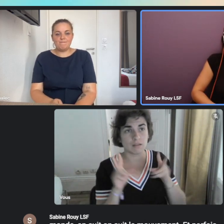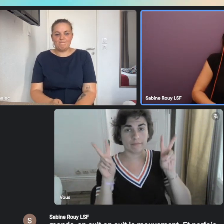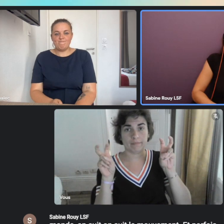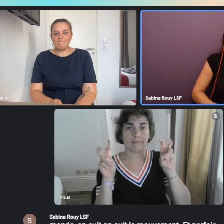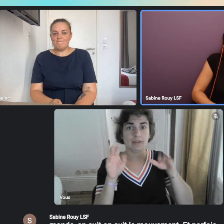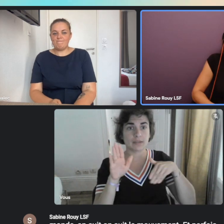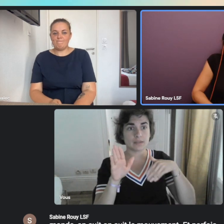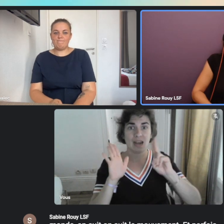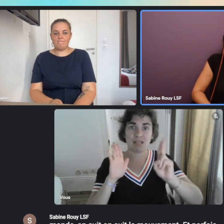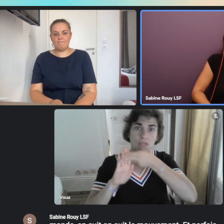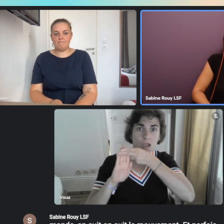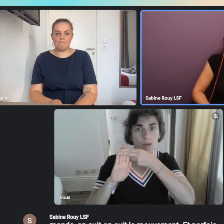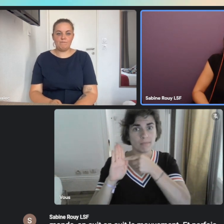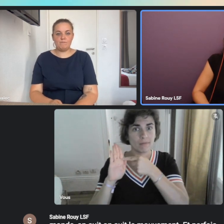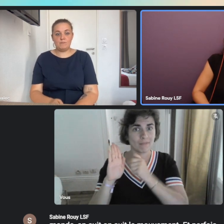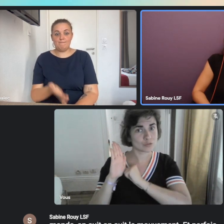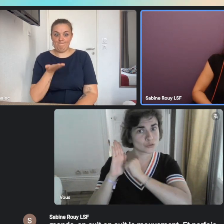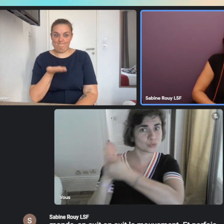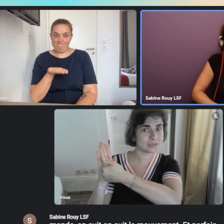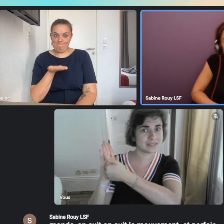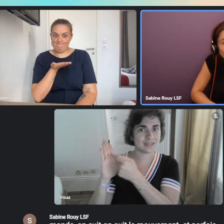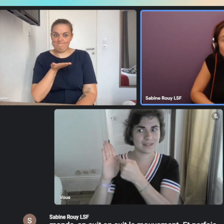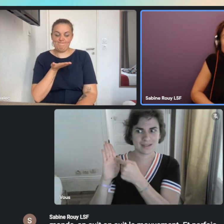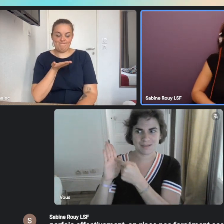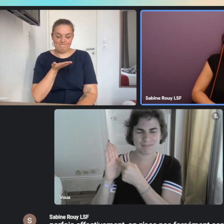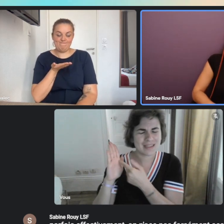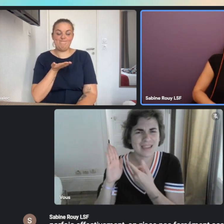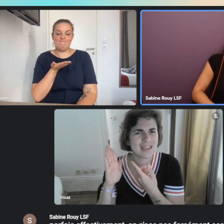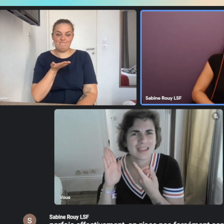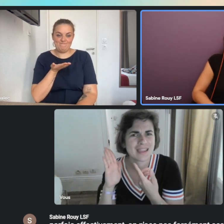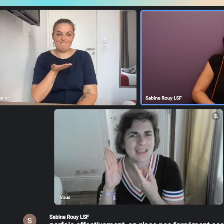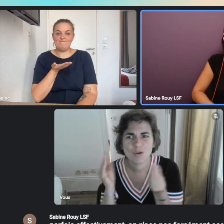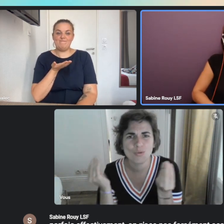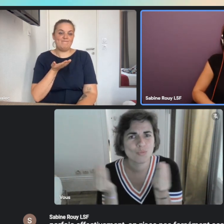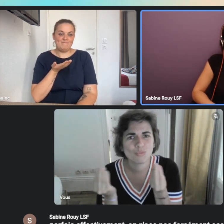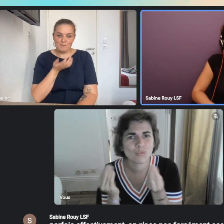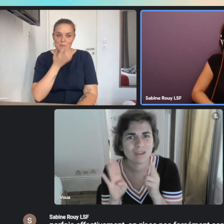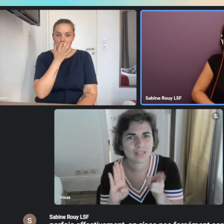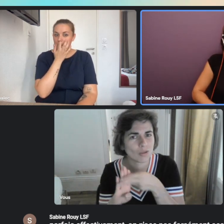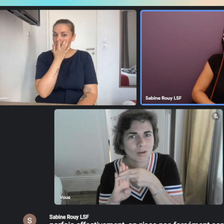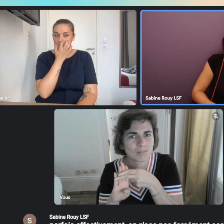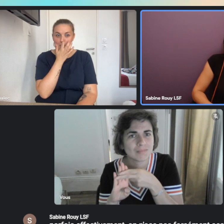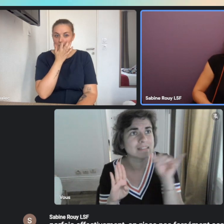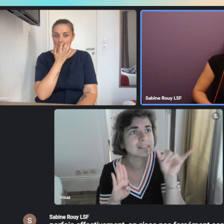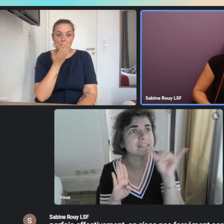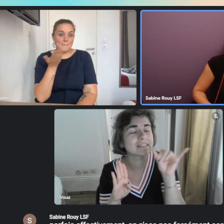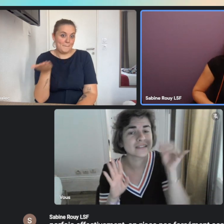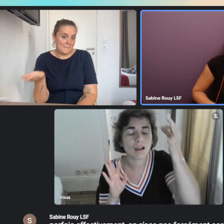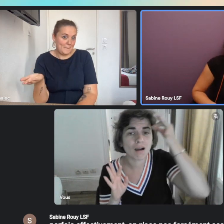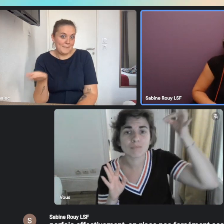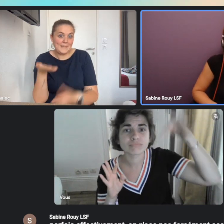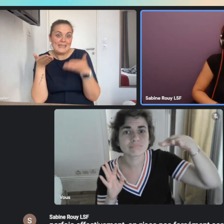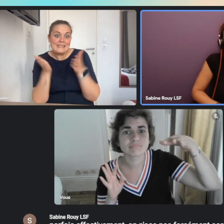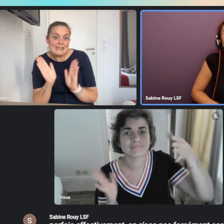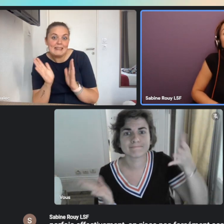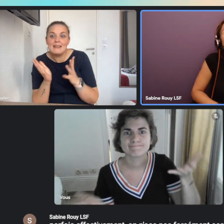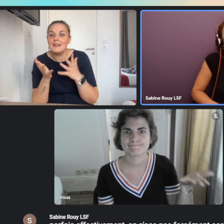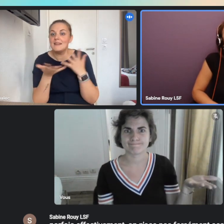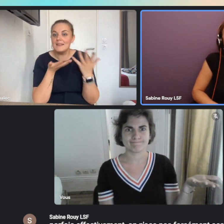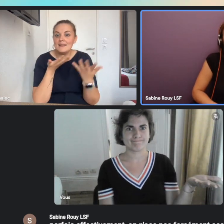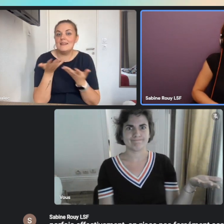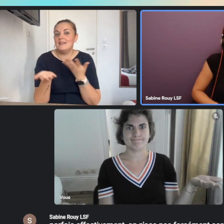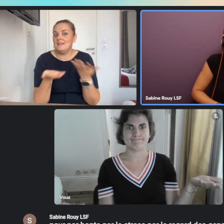qui est comme ça aussi. Il y a une norme qu'il faut suivre. Oui, tout à fait et mais du coup, qui